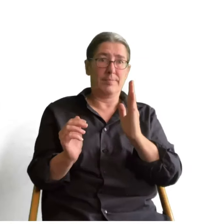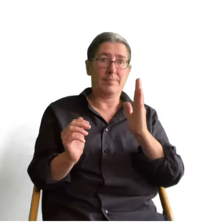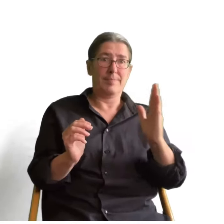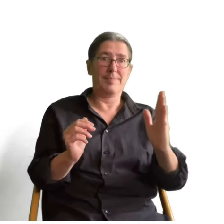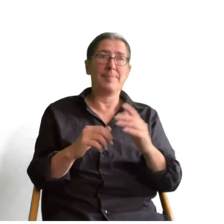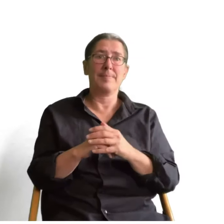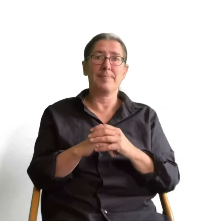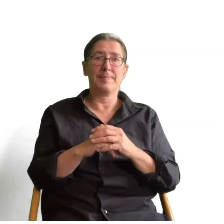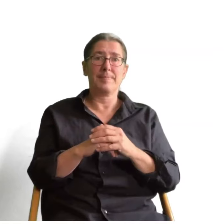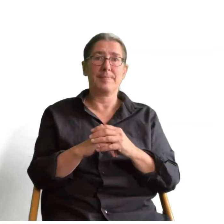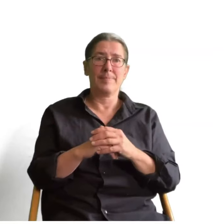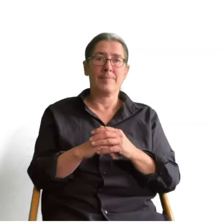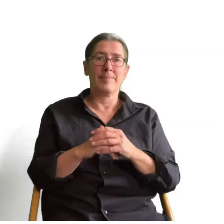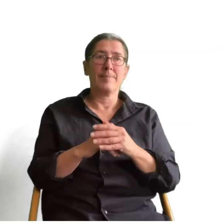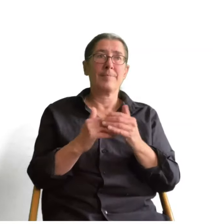wichtig.